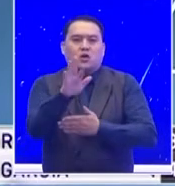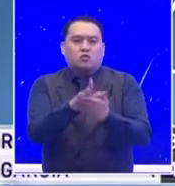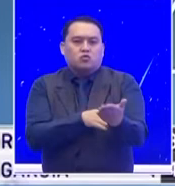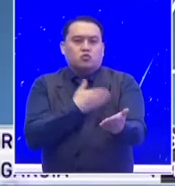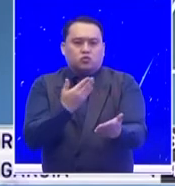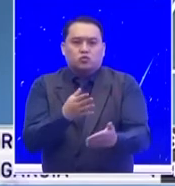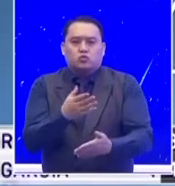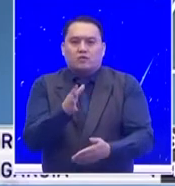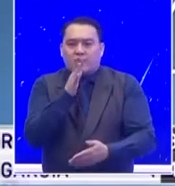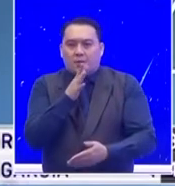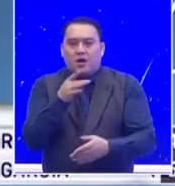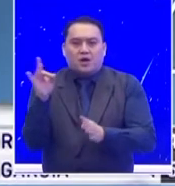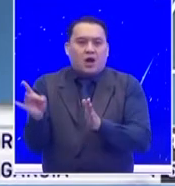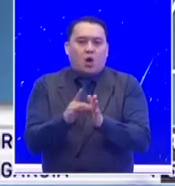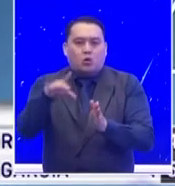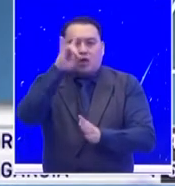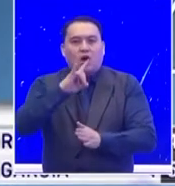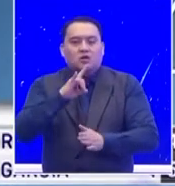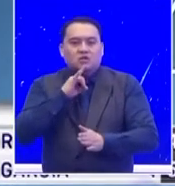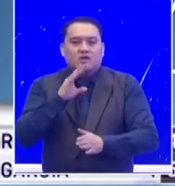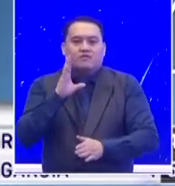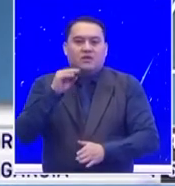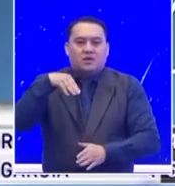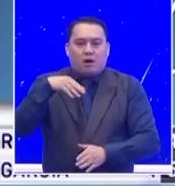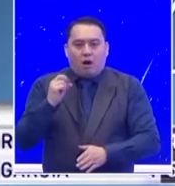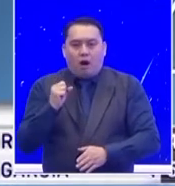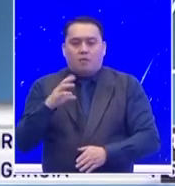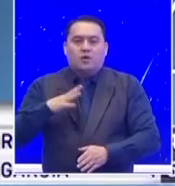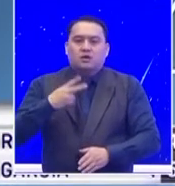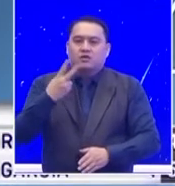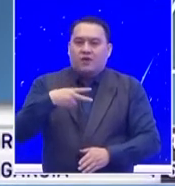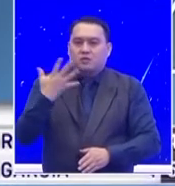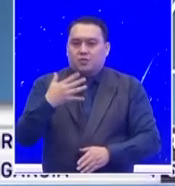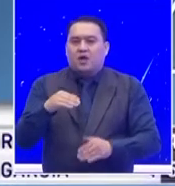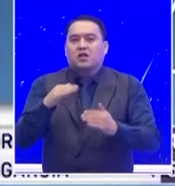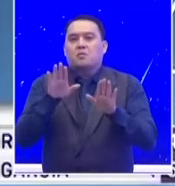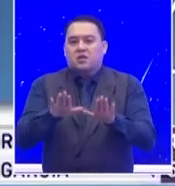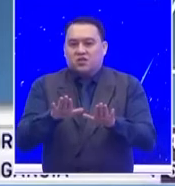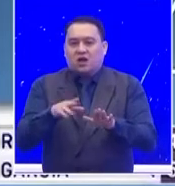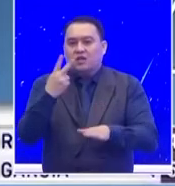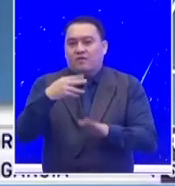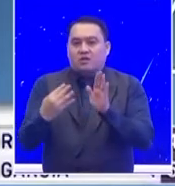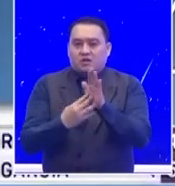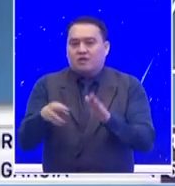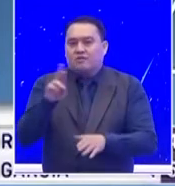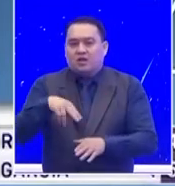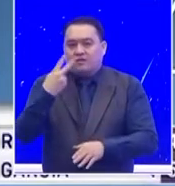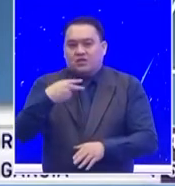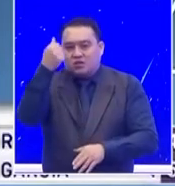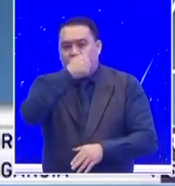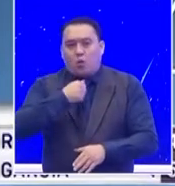протяжении долгого времени рекордом Казахстана в рейтинге ВТА являлась 25-я строчка. А 29 января